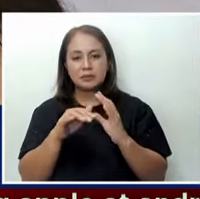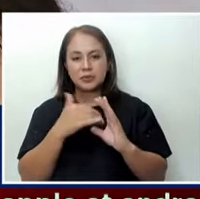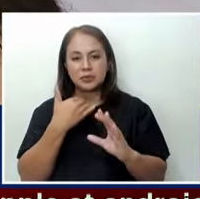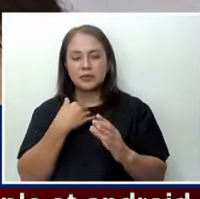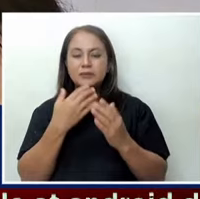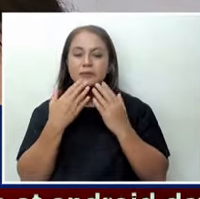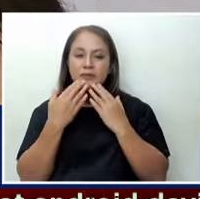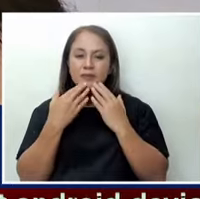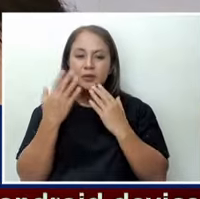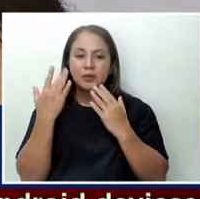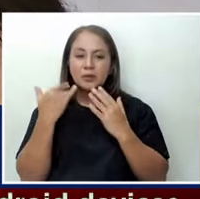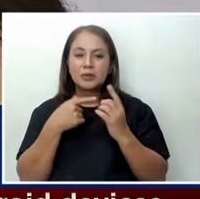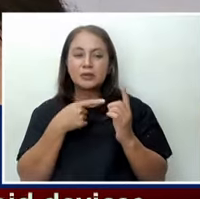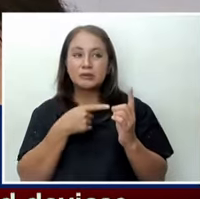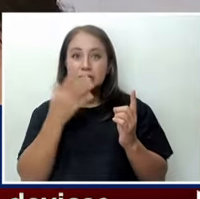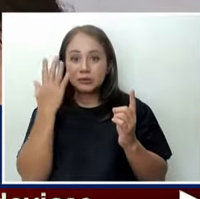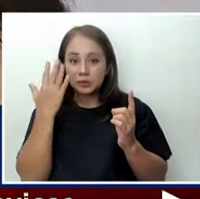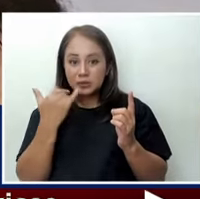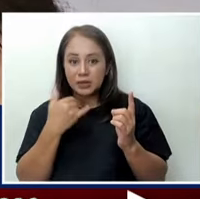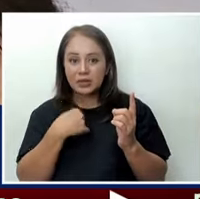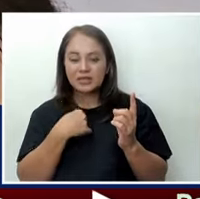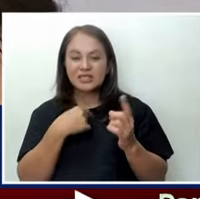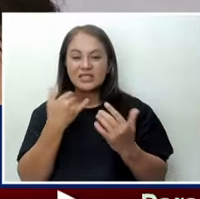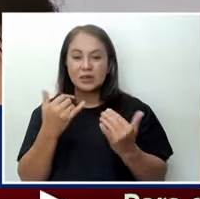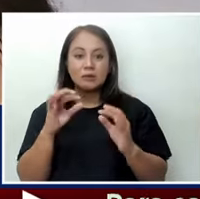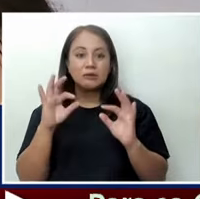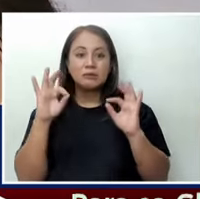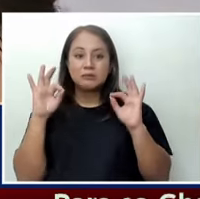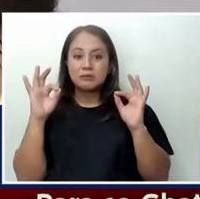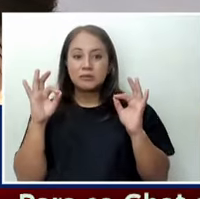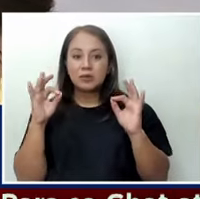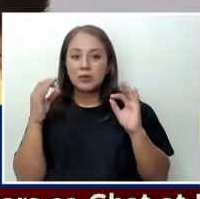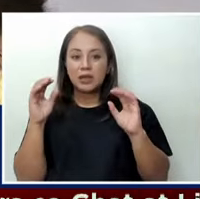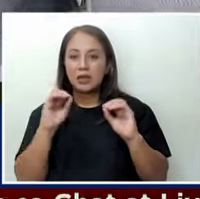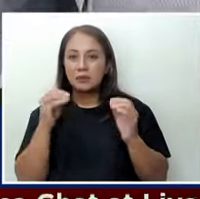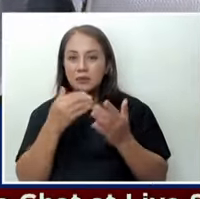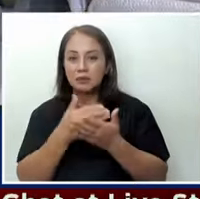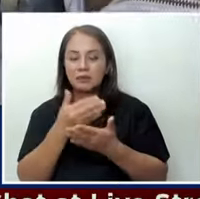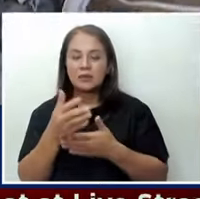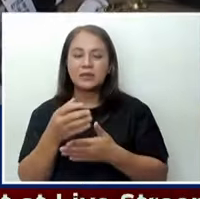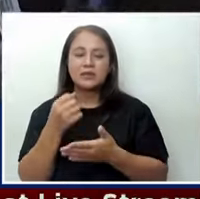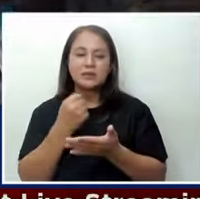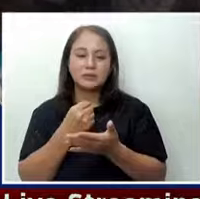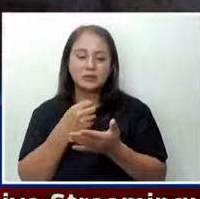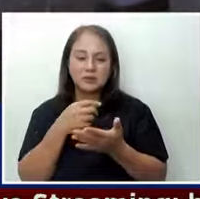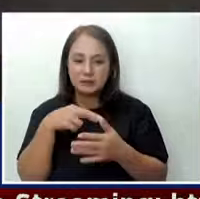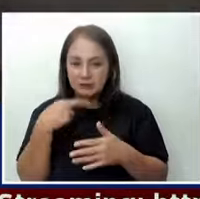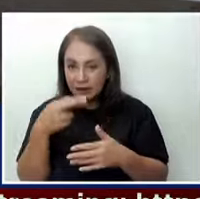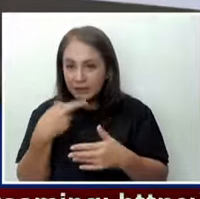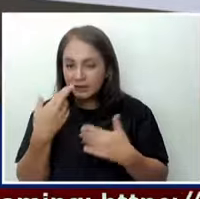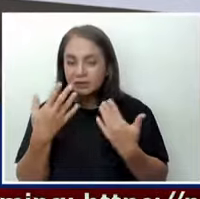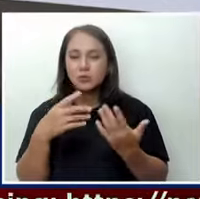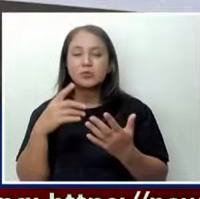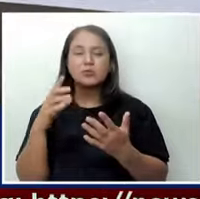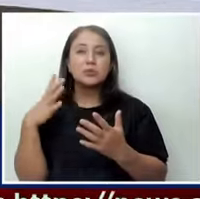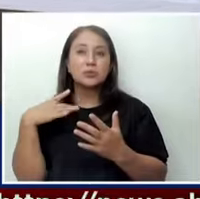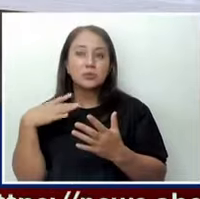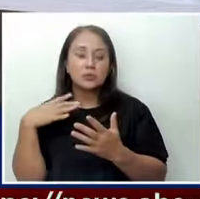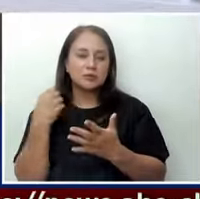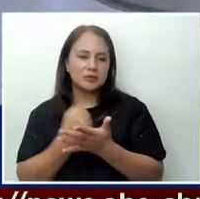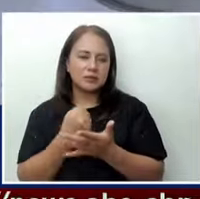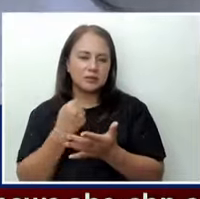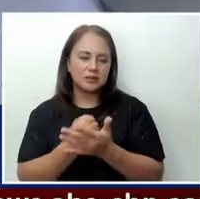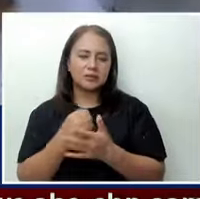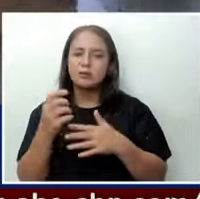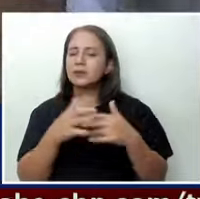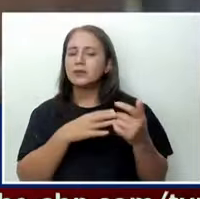you kasi nandyan ka kasi tong time na to wala talaga kaming pambili ng bigas, sa sahod pa talaga. Sa kahit anong